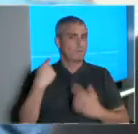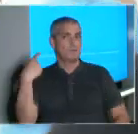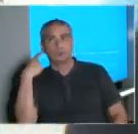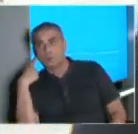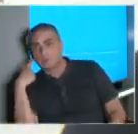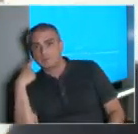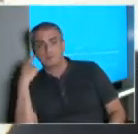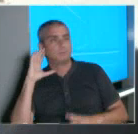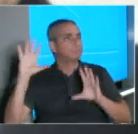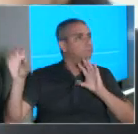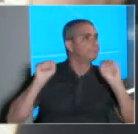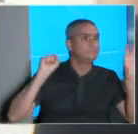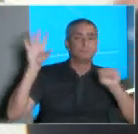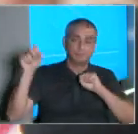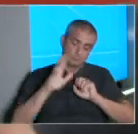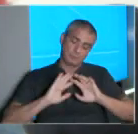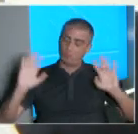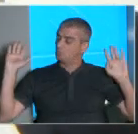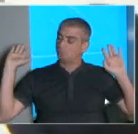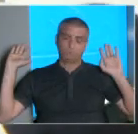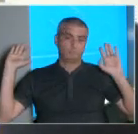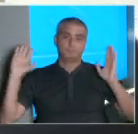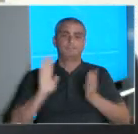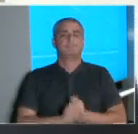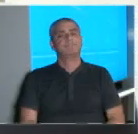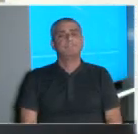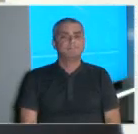ושומעים ומאזינים. זהו.